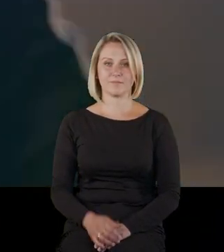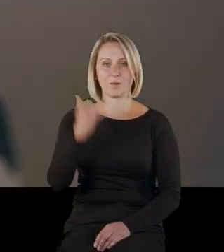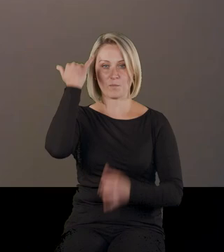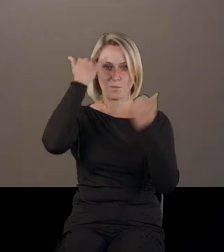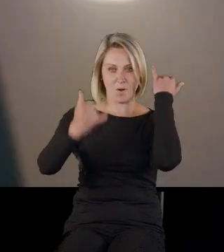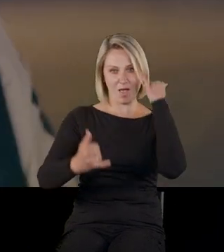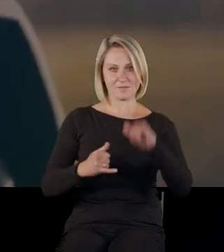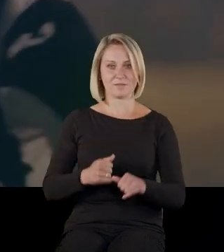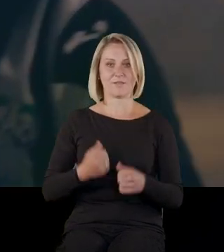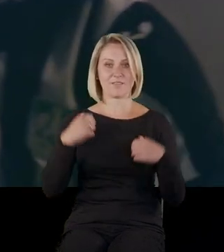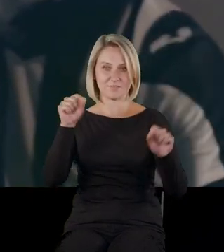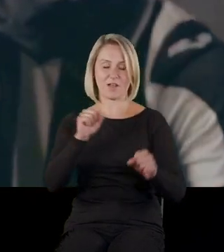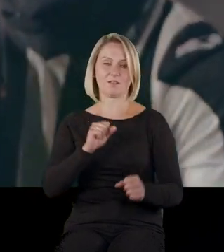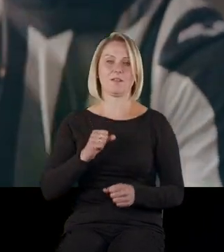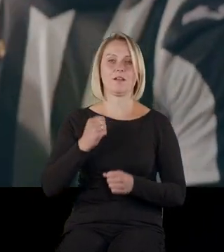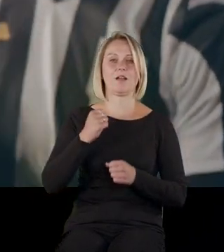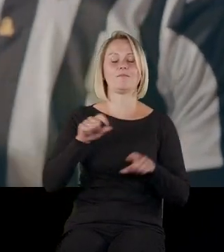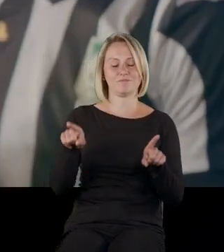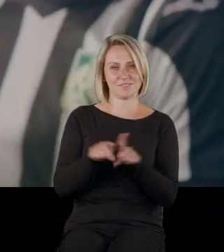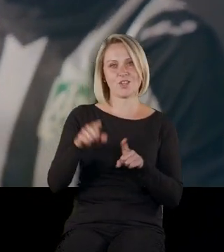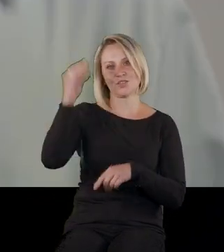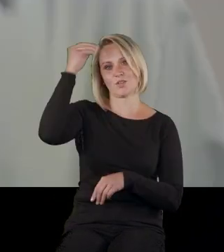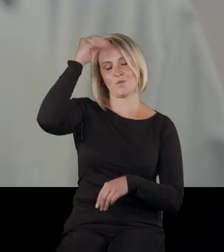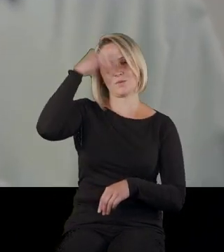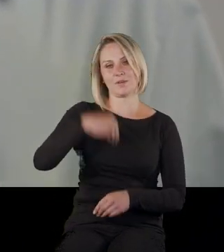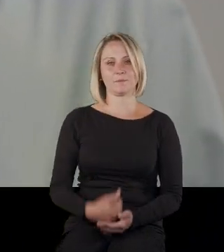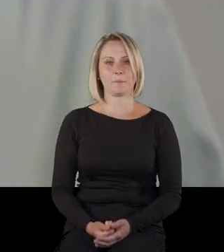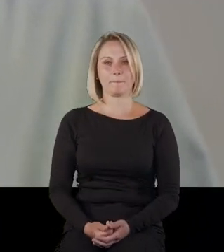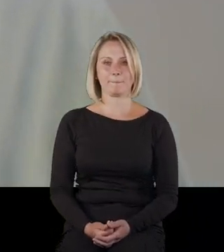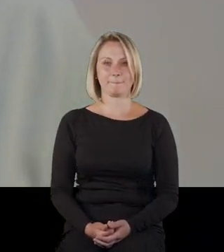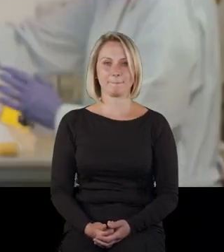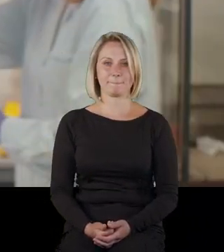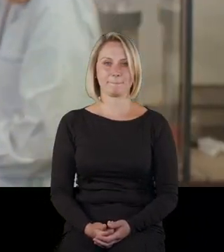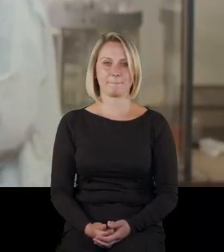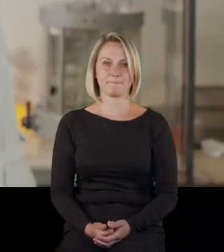Błędy, wyzwania i porażki to także nauka.